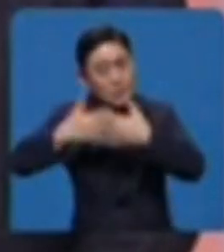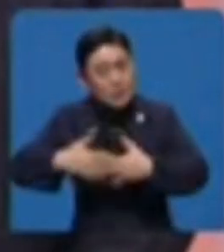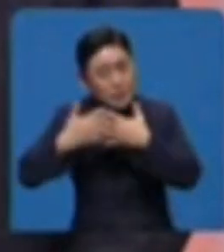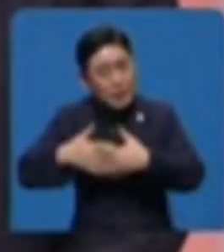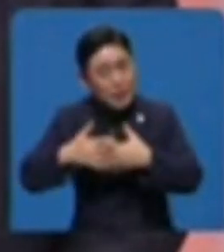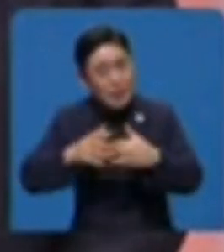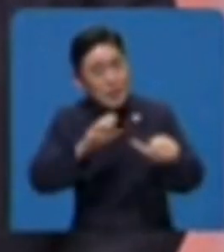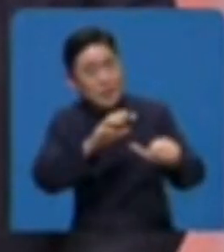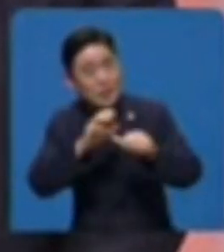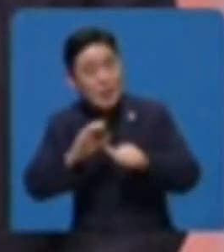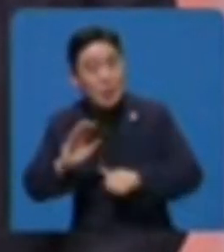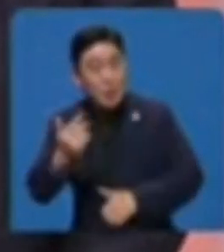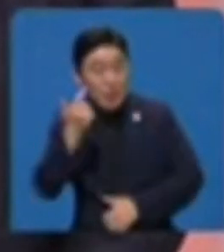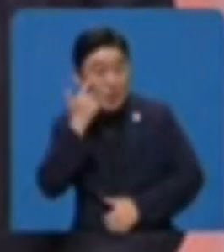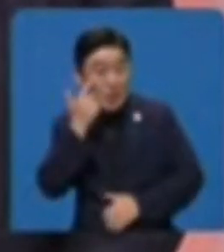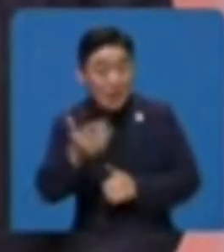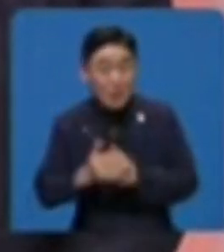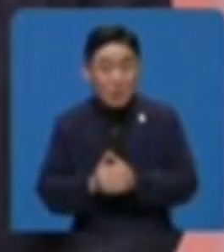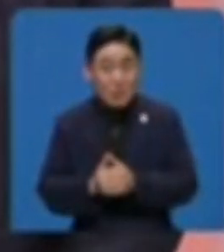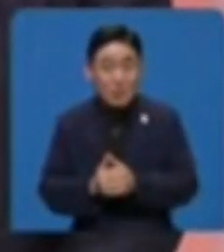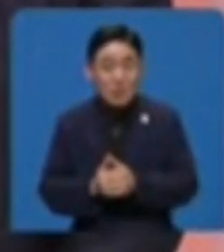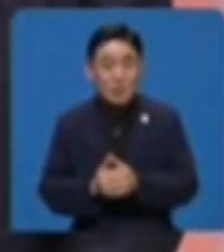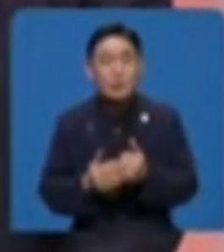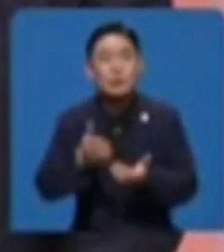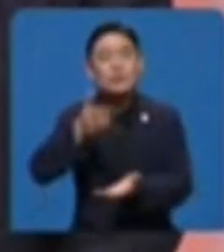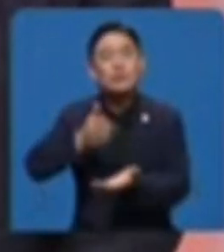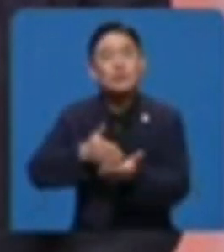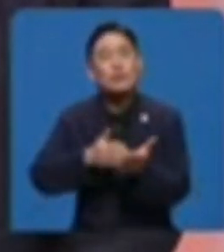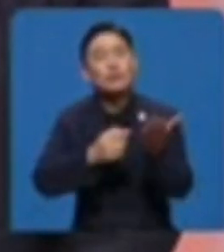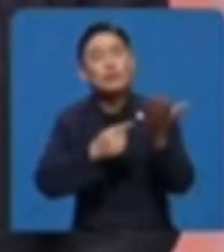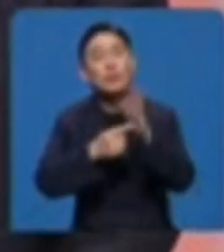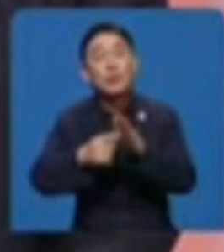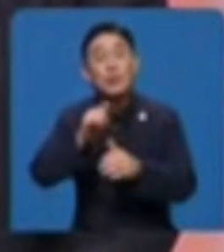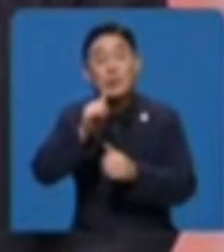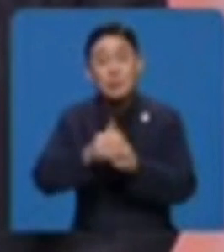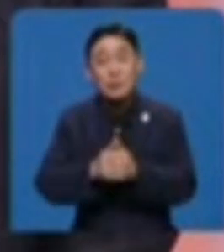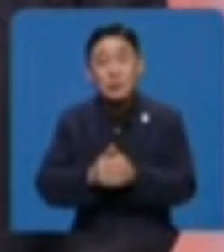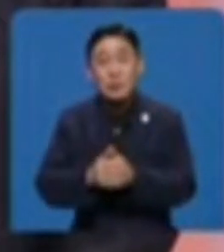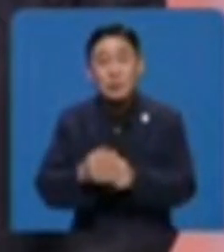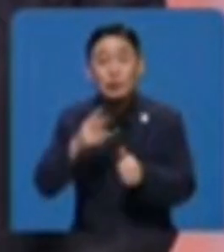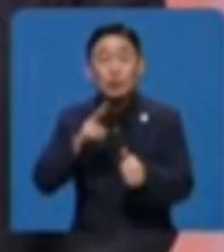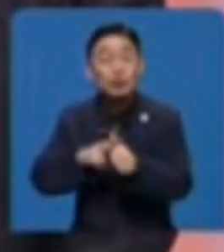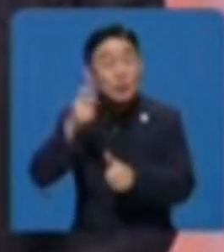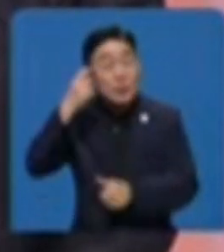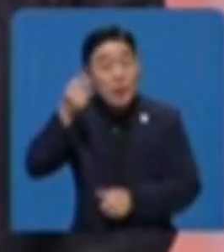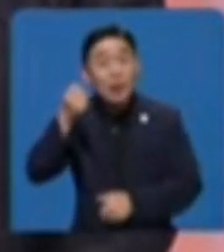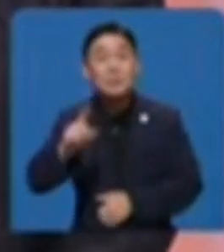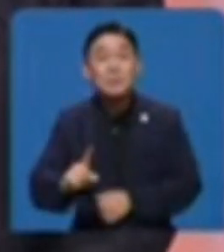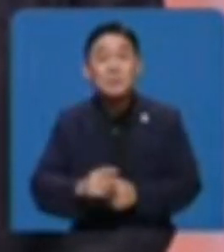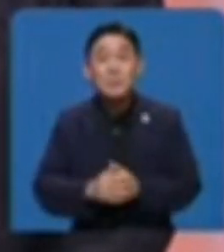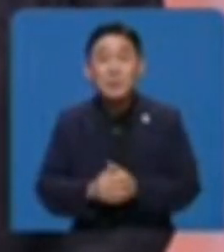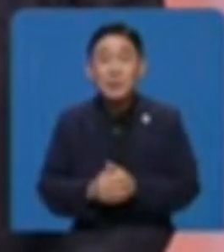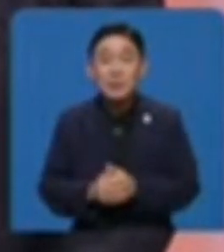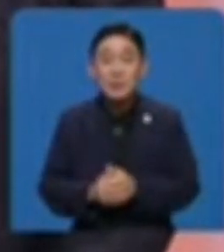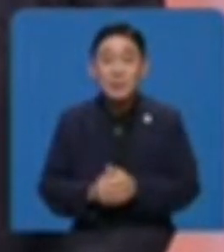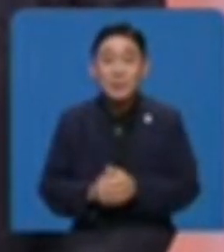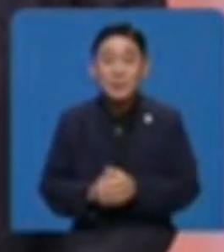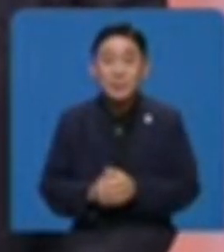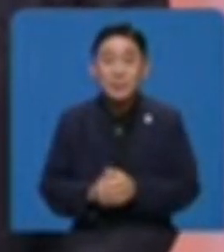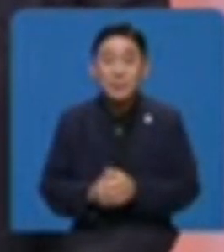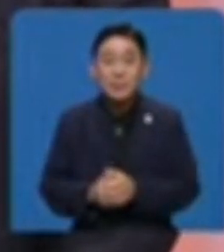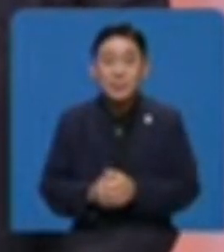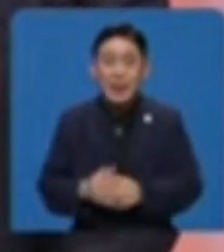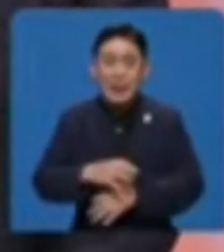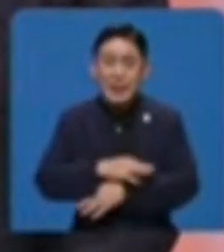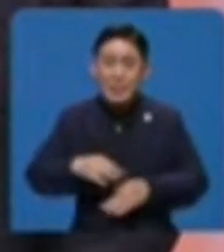장비를 사용하게 된 걸까요? 뭐 이런 보도를 보면서 후보님은 어떤 생각이 드십니까? 하여튼